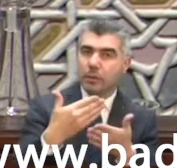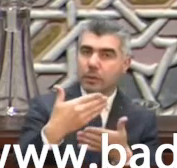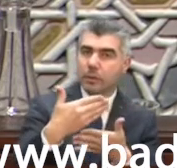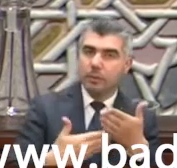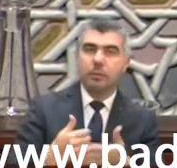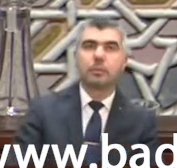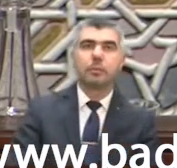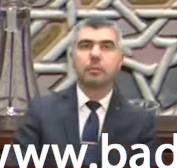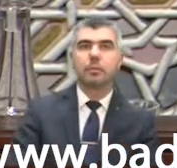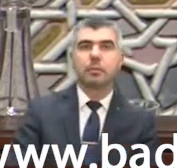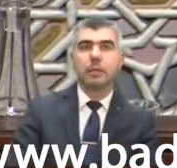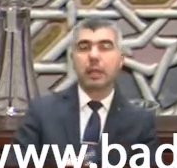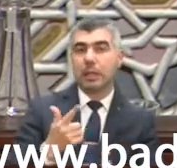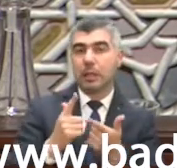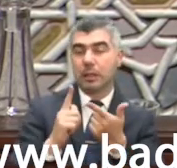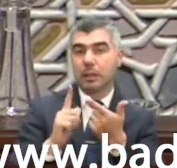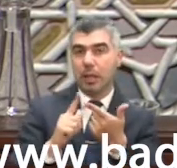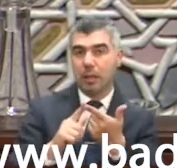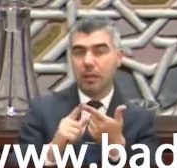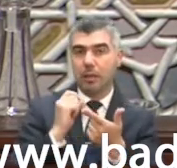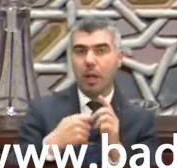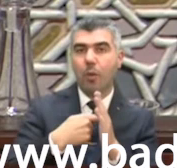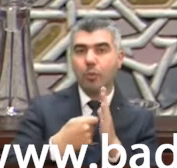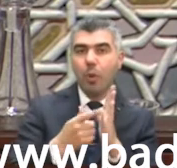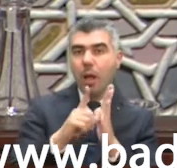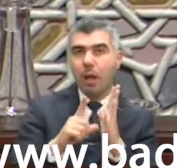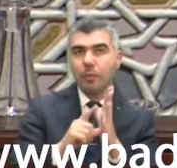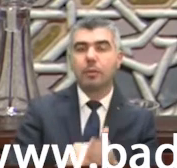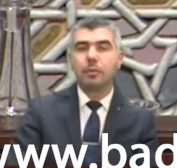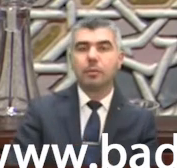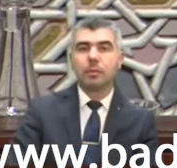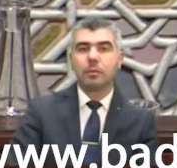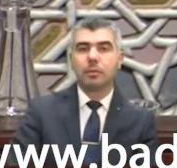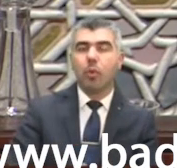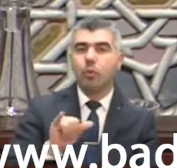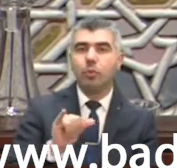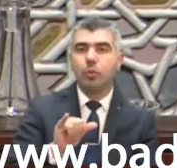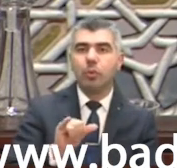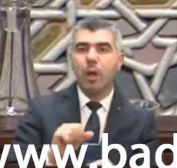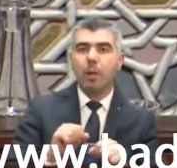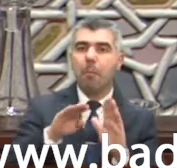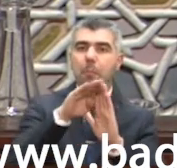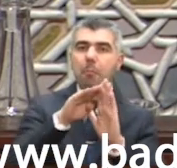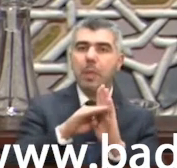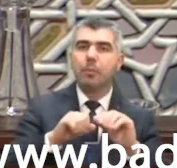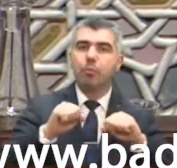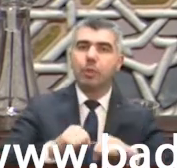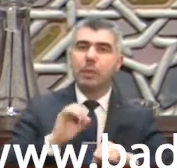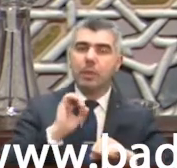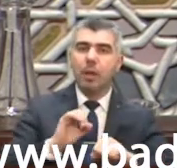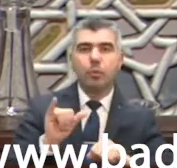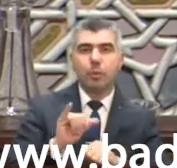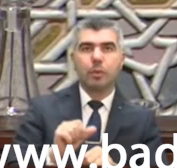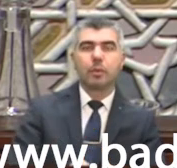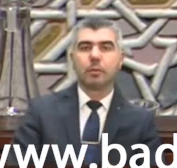الشيء. ثانيا بخصوص مقترحات القوانين، مقترحات القوانين اش ممكن يدير المكتب المجلس اكثر مما قام